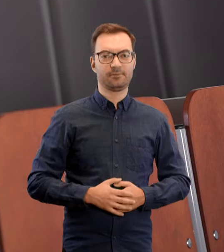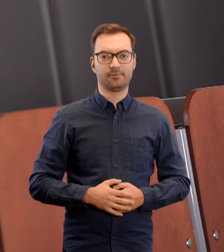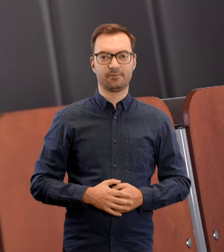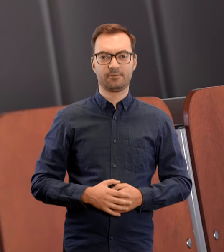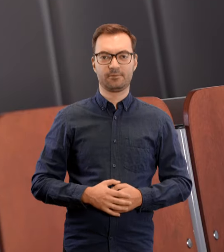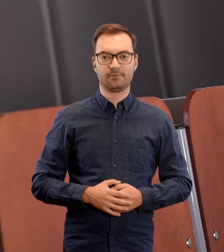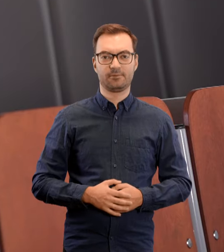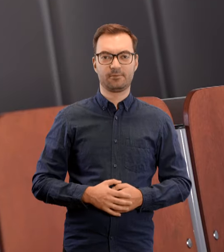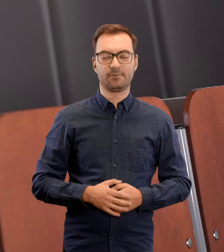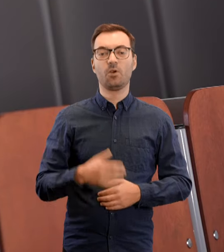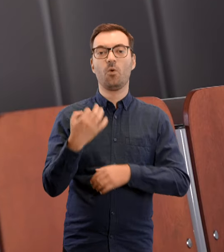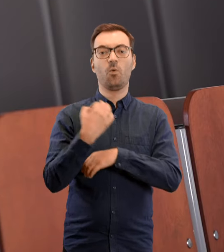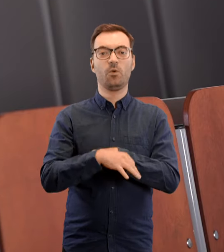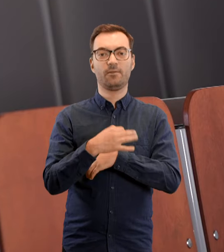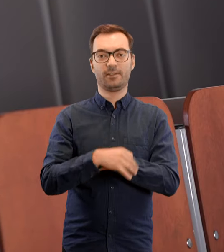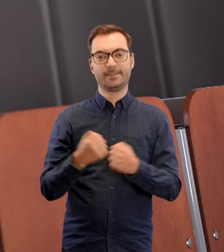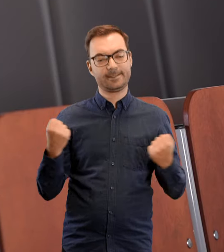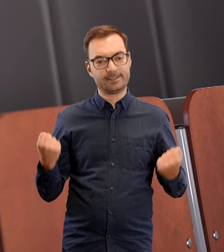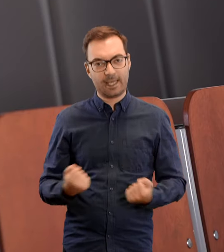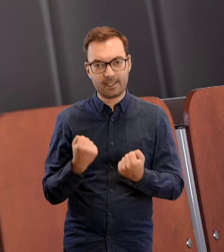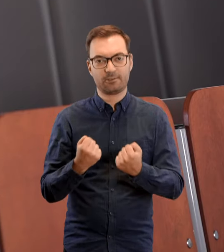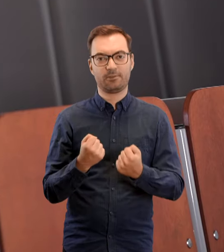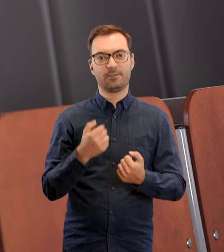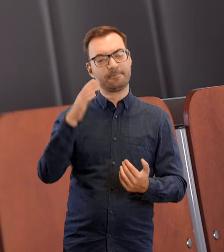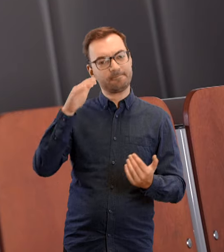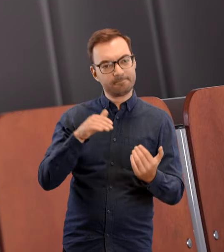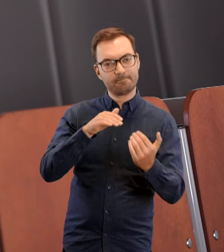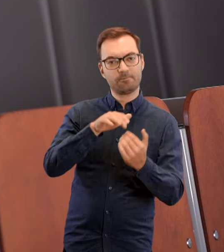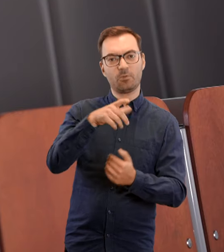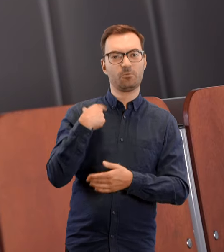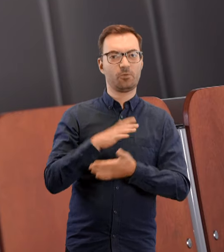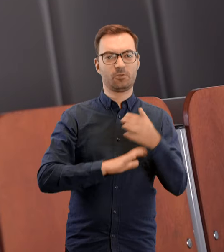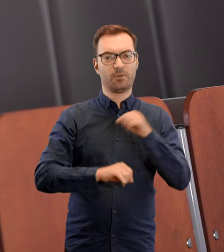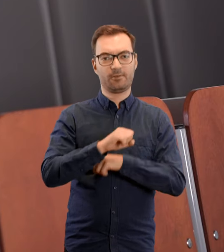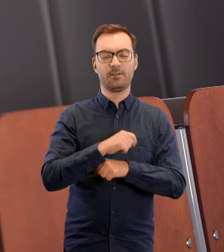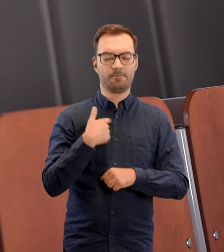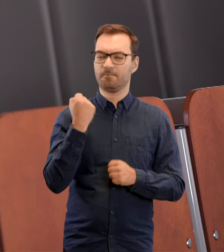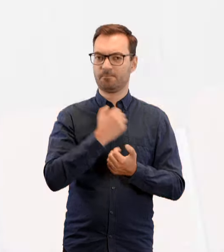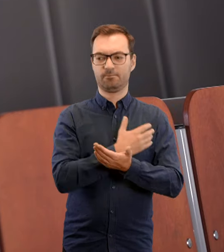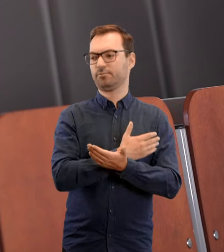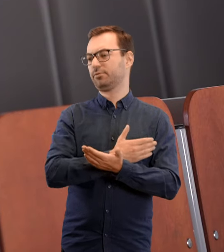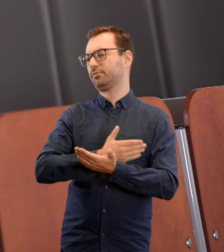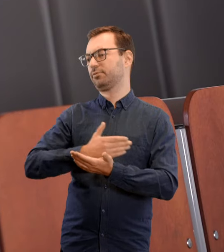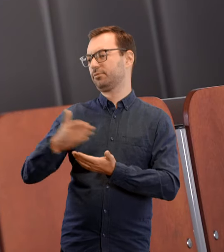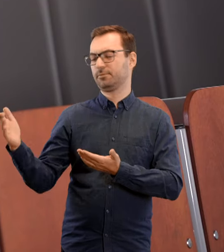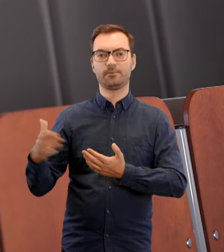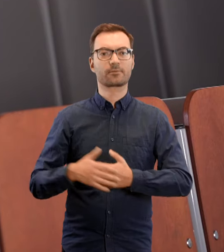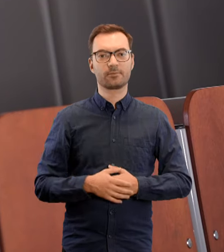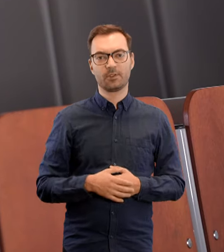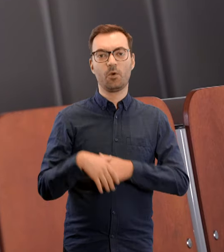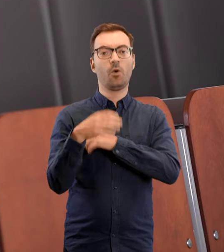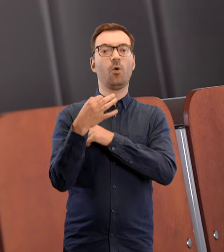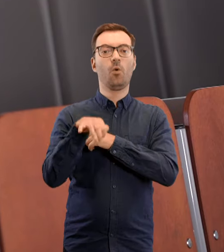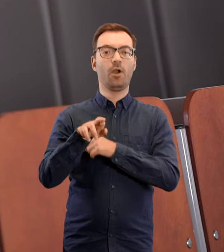niepełnosprawnościami. Działania uczelni na rzecz osób z niepełnosprawnościami są szeroko zakrojone. Uniwersytet